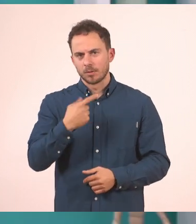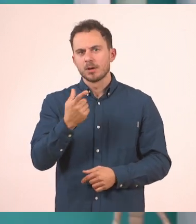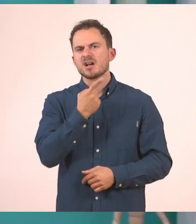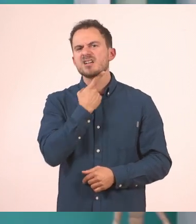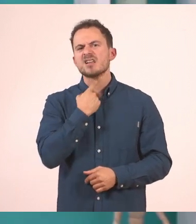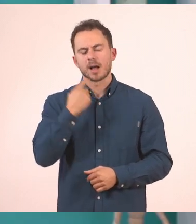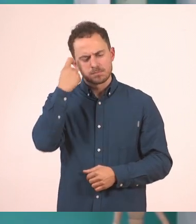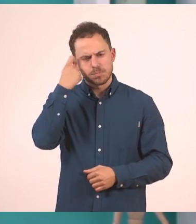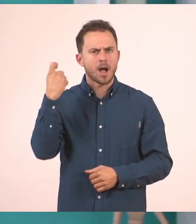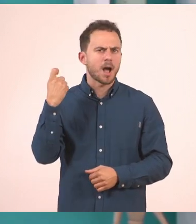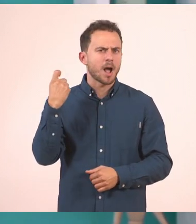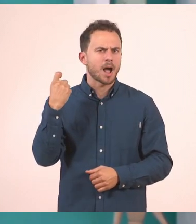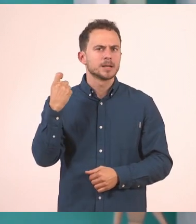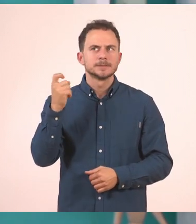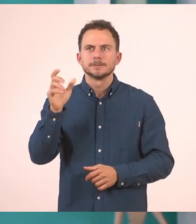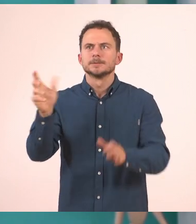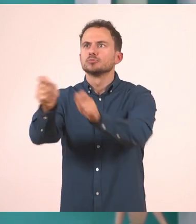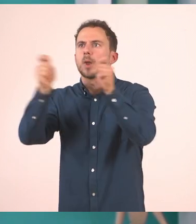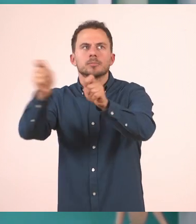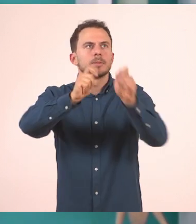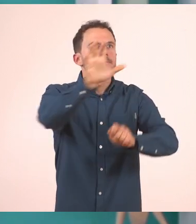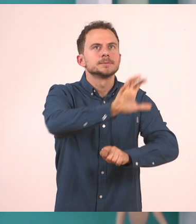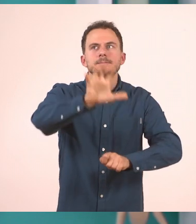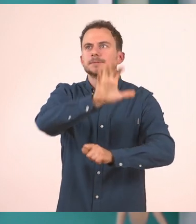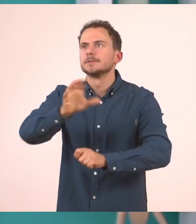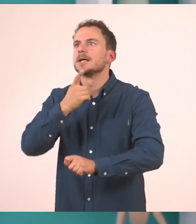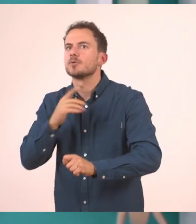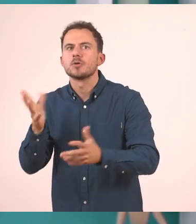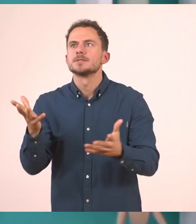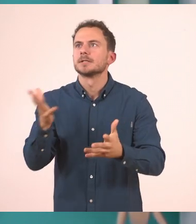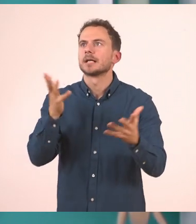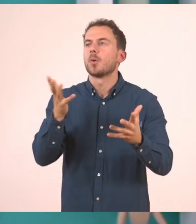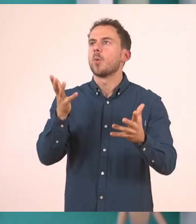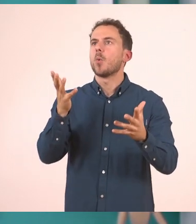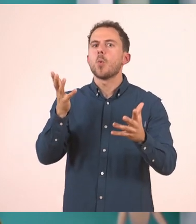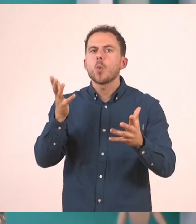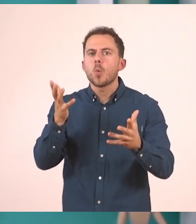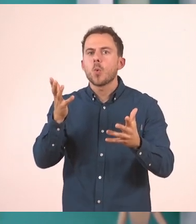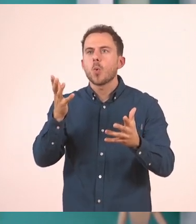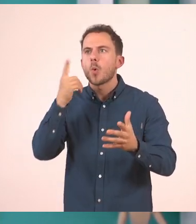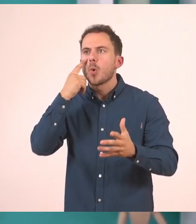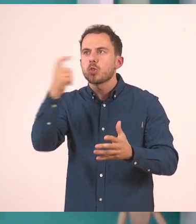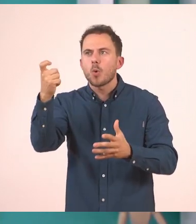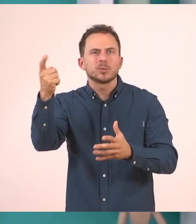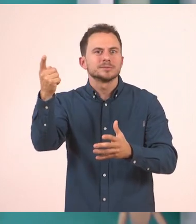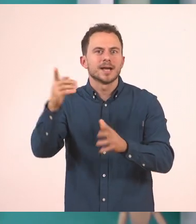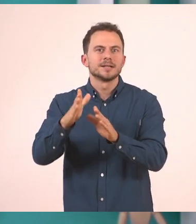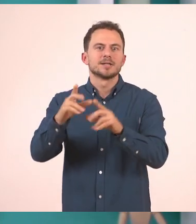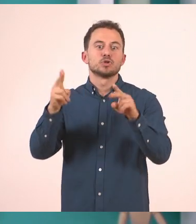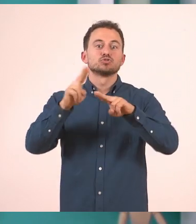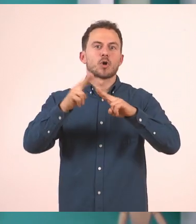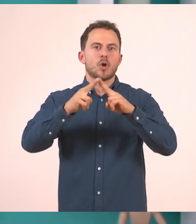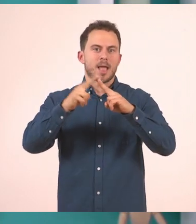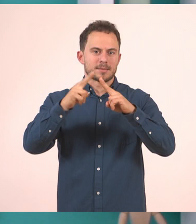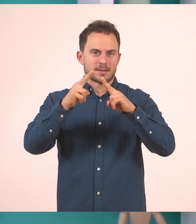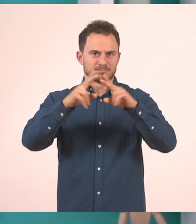γλυκά. Ψάχνω τα ντουλάπια και τι να βρω. Βρίσκω μια ωραιότατη σοκολάτα. Τι βλέπετε, σας την έφερα κι εγώ